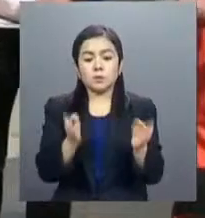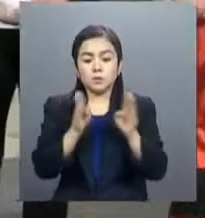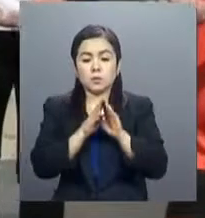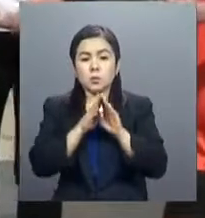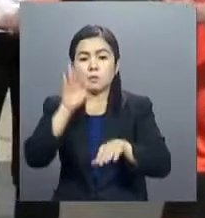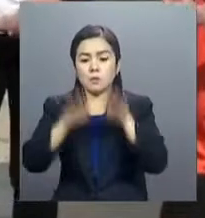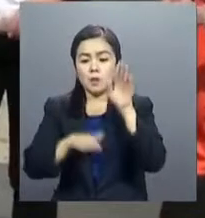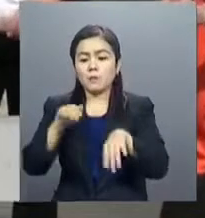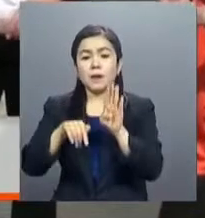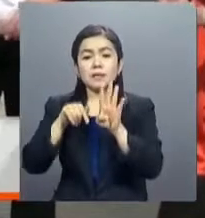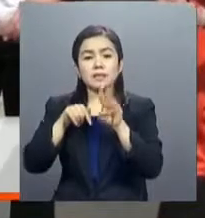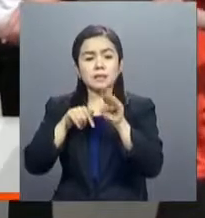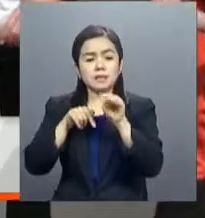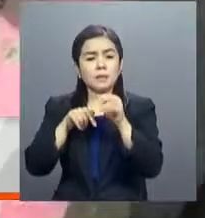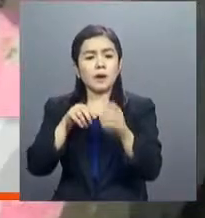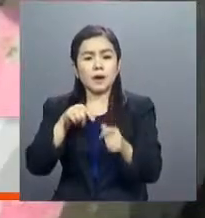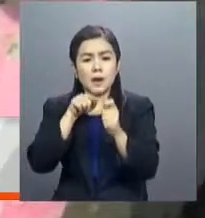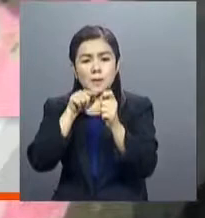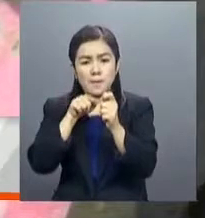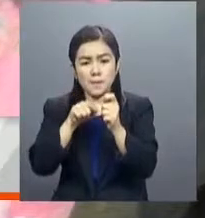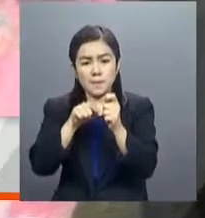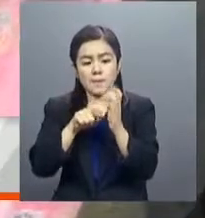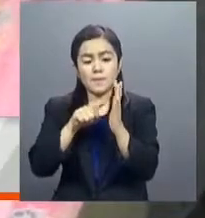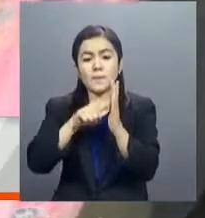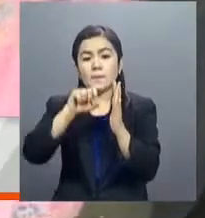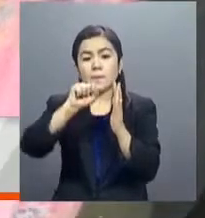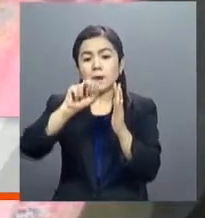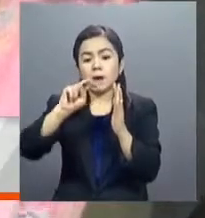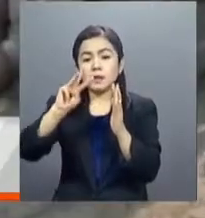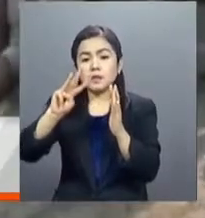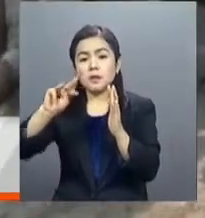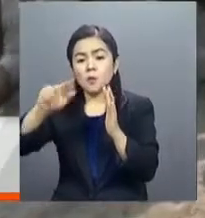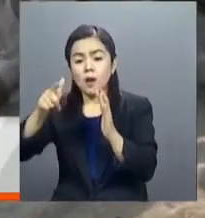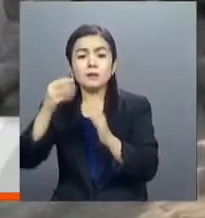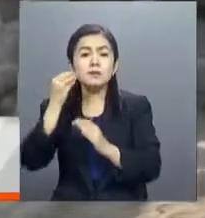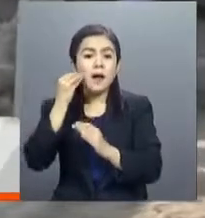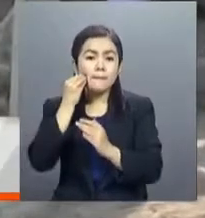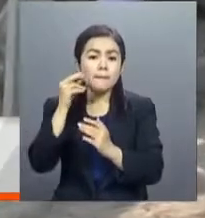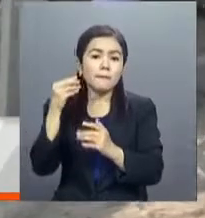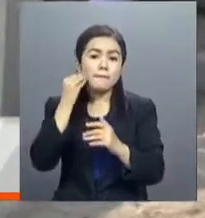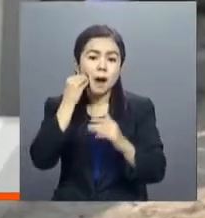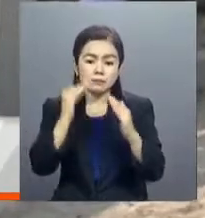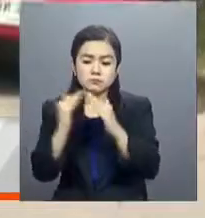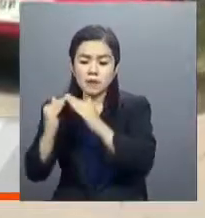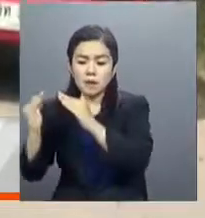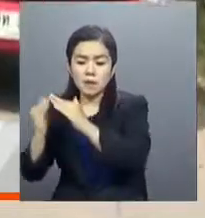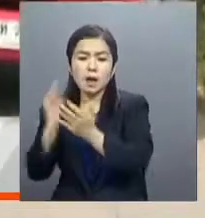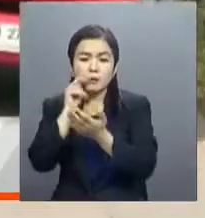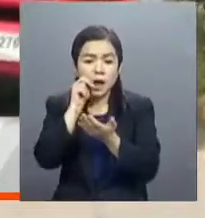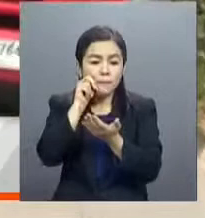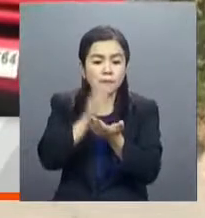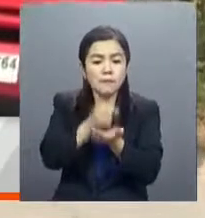แสวงหาจังหวัดอ่างทองกำลังได้รับผลกระทบไม่มีน้ำอุปโภคบริโภคเนื่องจากอยู่นอกแนวเขตการประปา